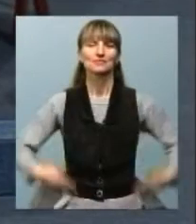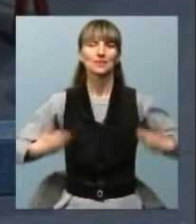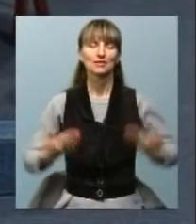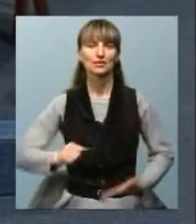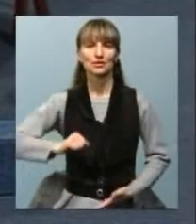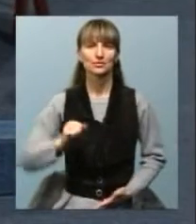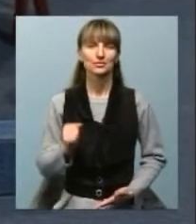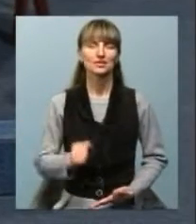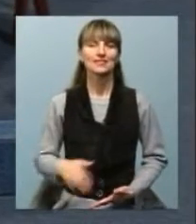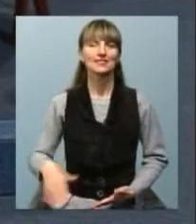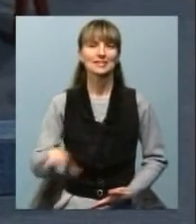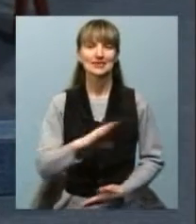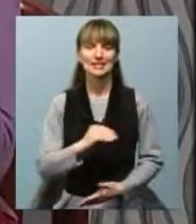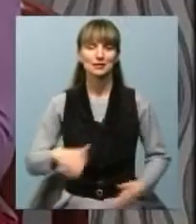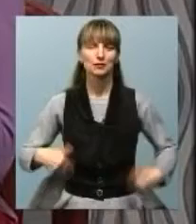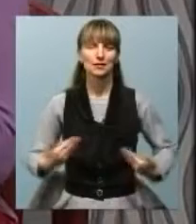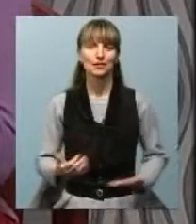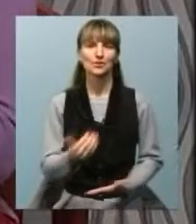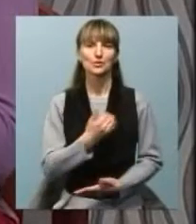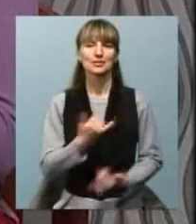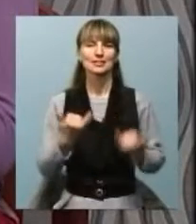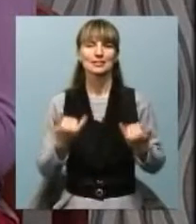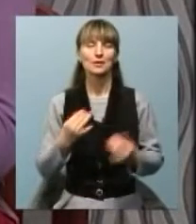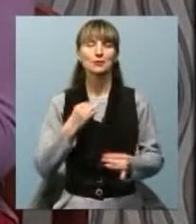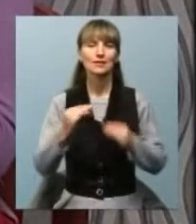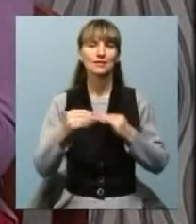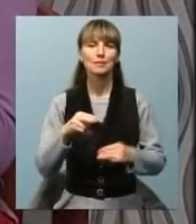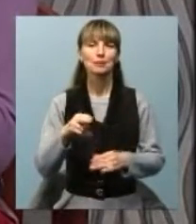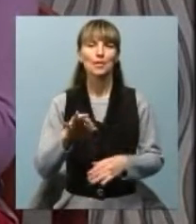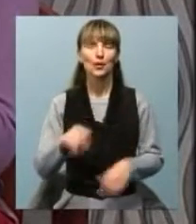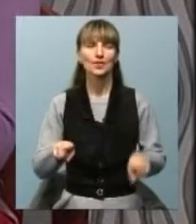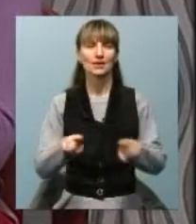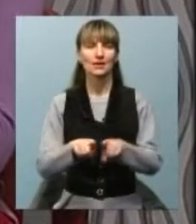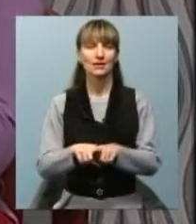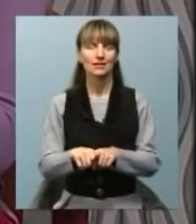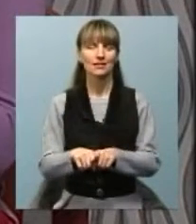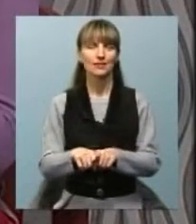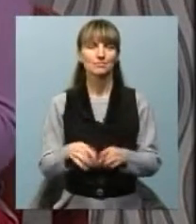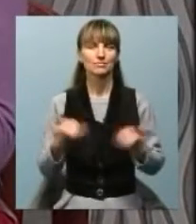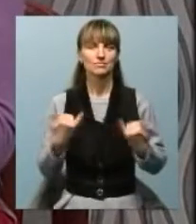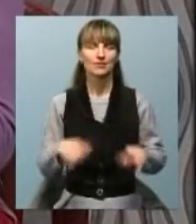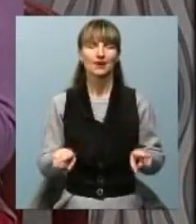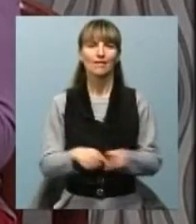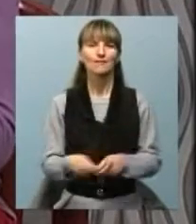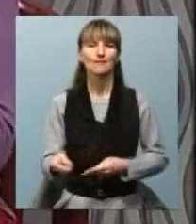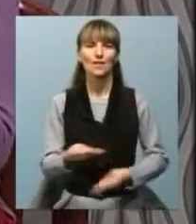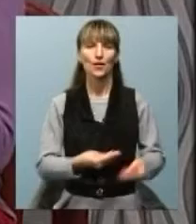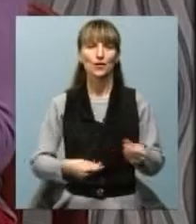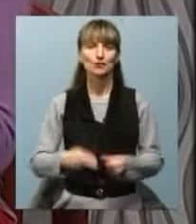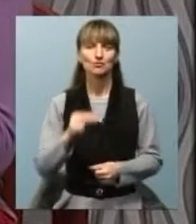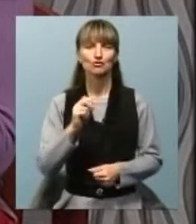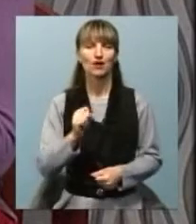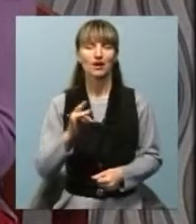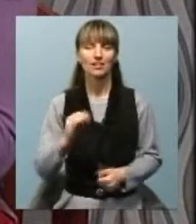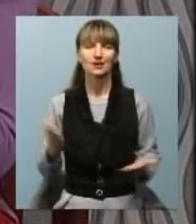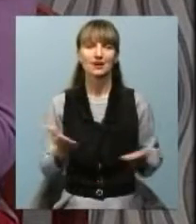Привіт-привіт, друзі! Всім привіт! Хочеться сьогодні поговорити про такі чудосії, як фокуси, чари,